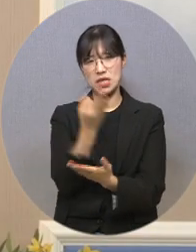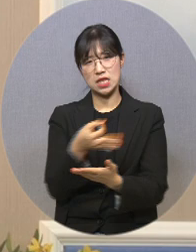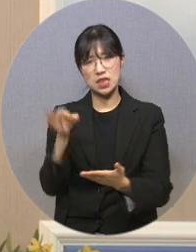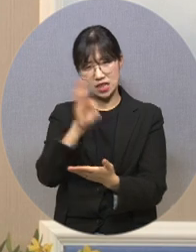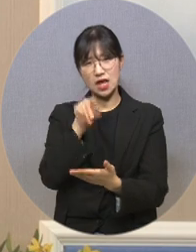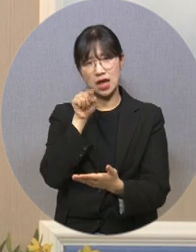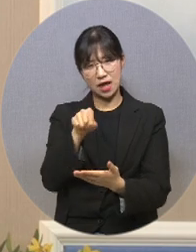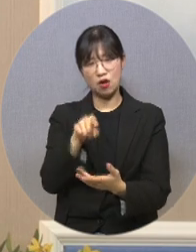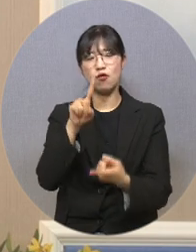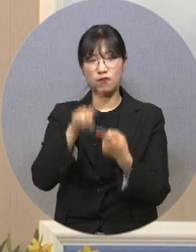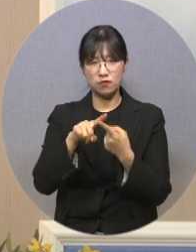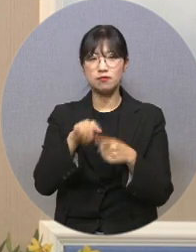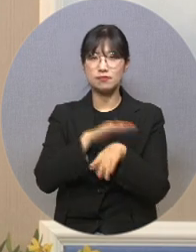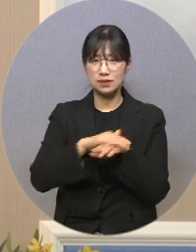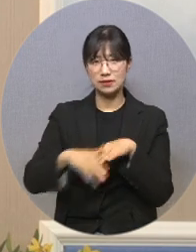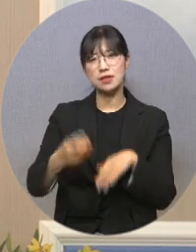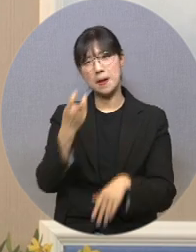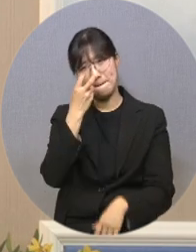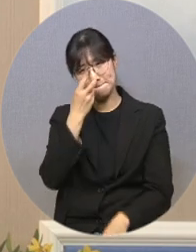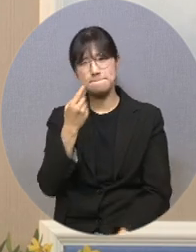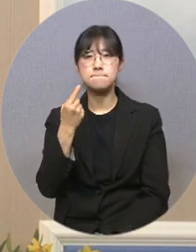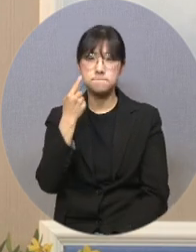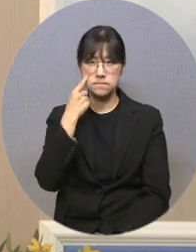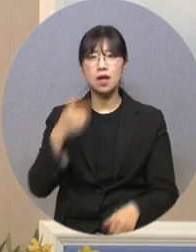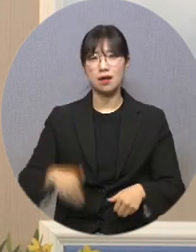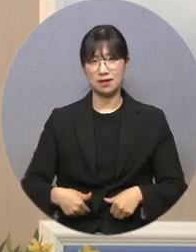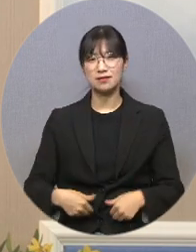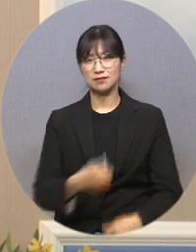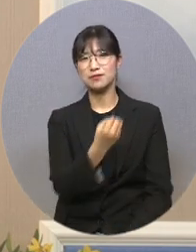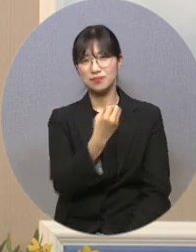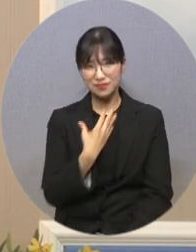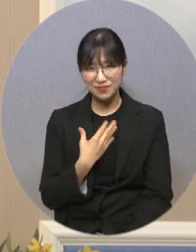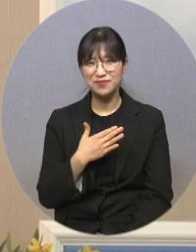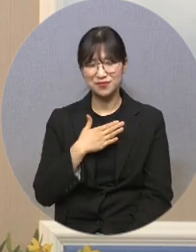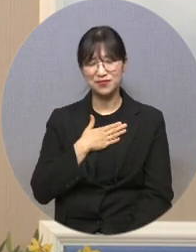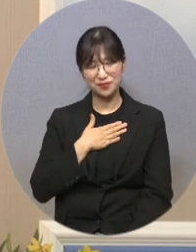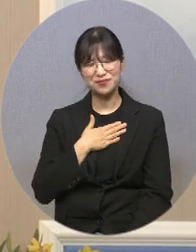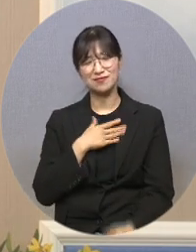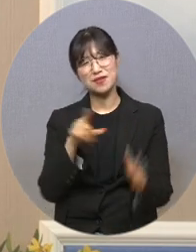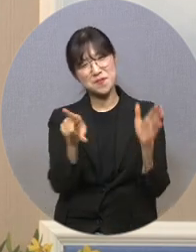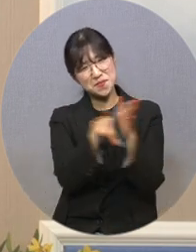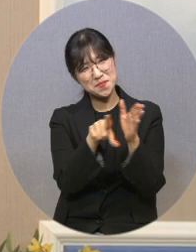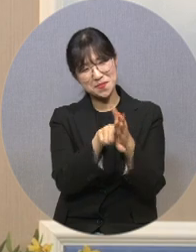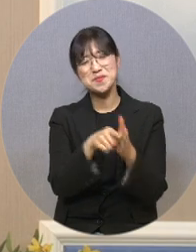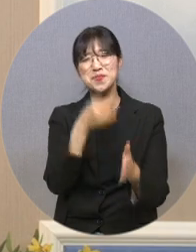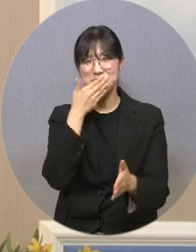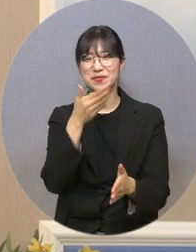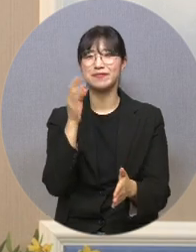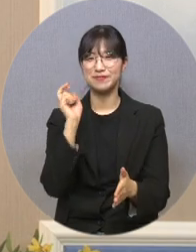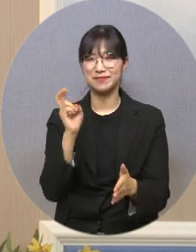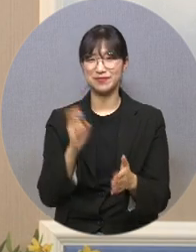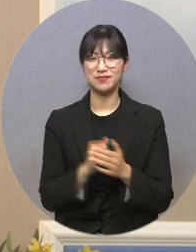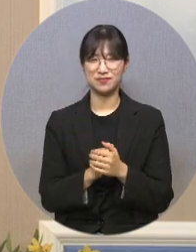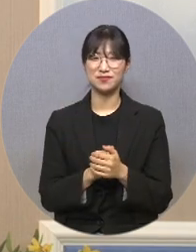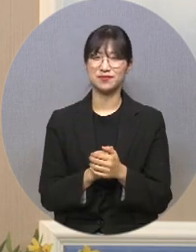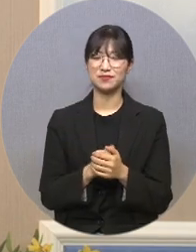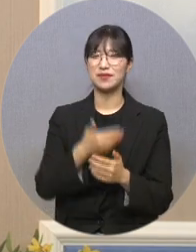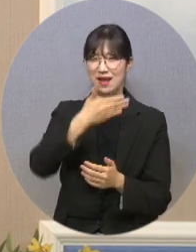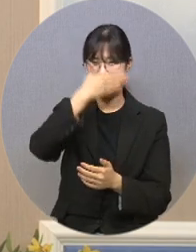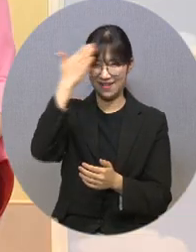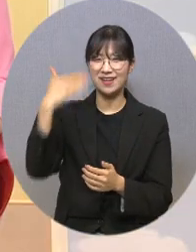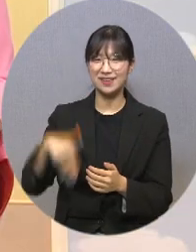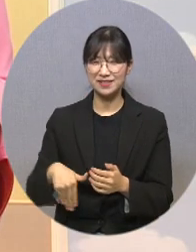도민을 대변해서 잘 지켜봐야 된다고 하셔서 저희가 좀 든든해 하실 것 같습니다. 도민들께서. 네, 그러면 다행이고요. 네.